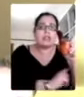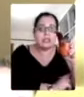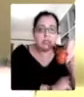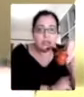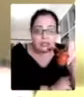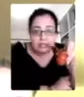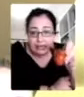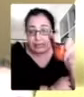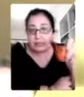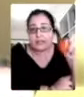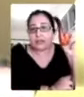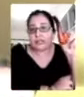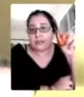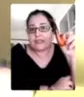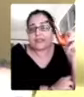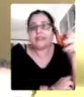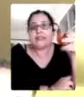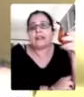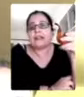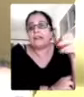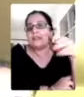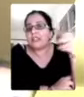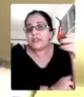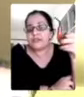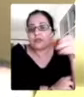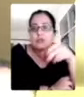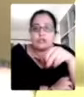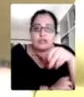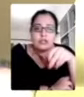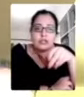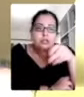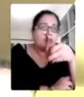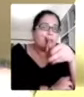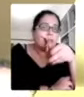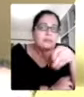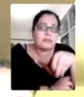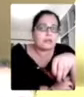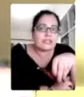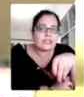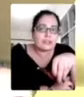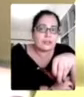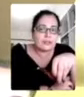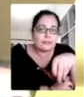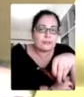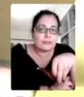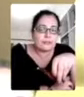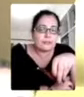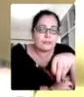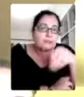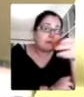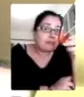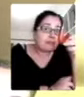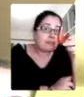geliyor. Yine Ali Bey çok iyi bilir. Diş mevzusu oluyor. 1,5 ay içmiyorum.